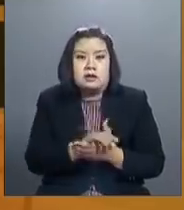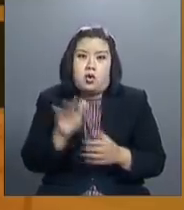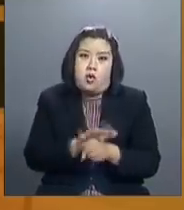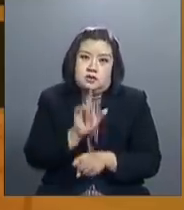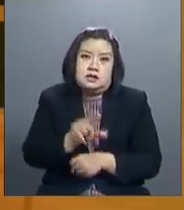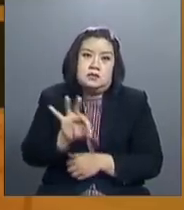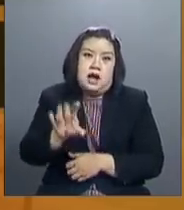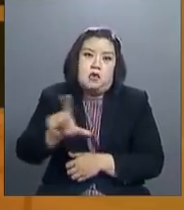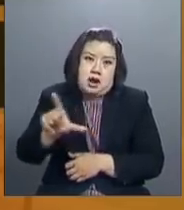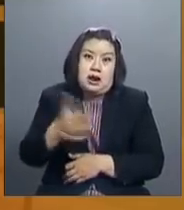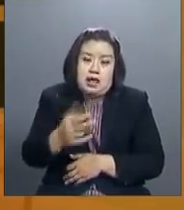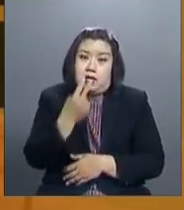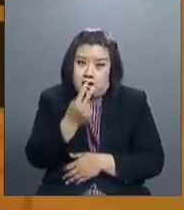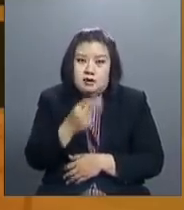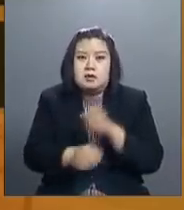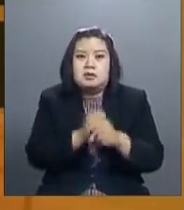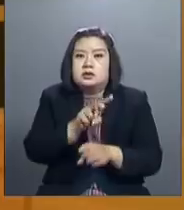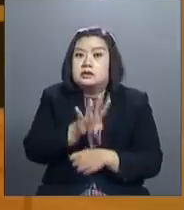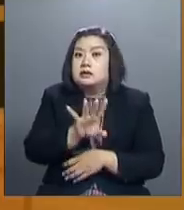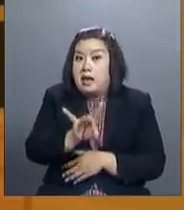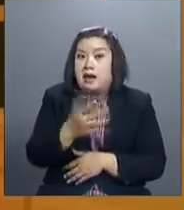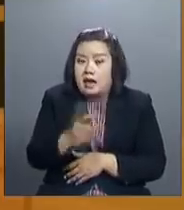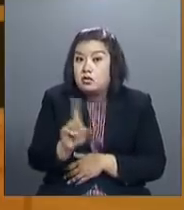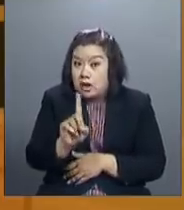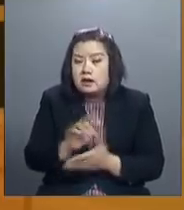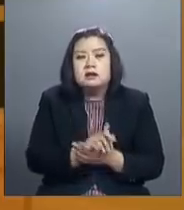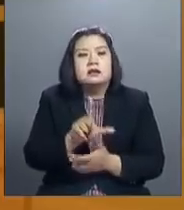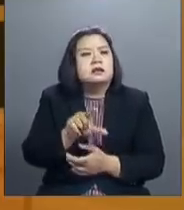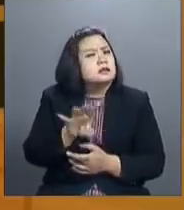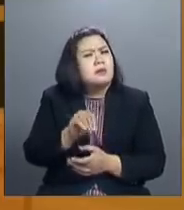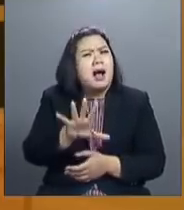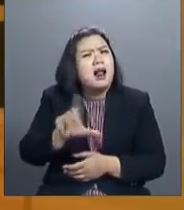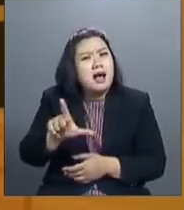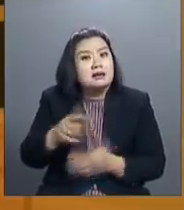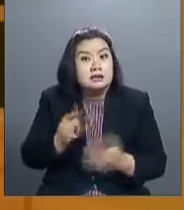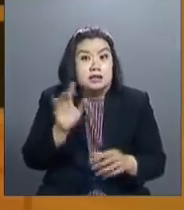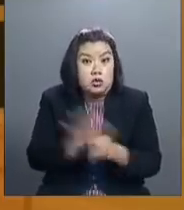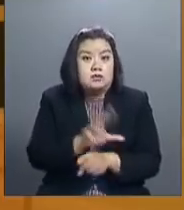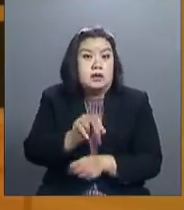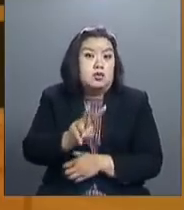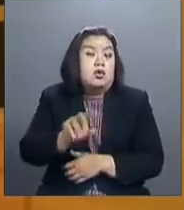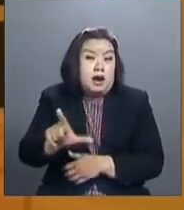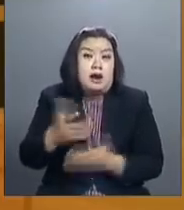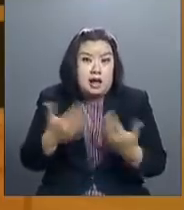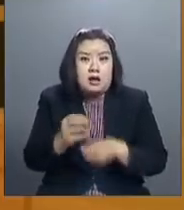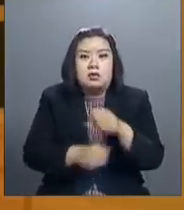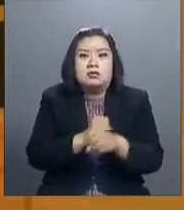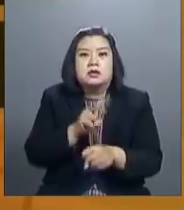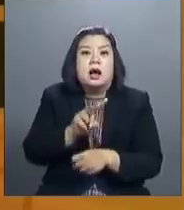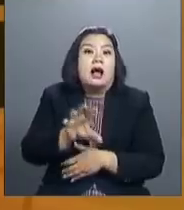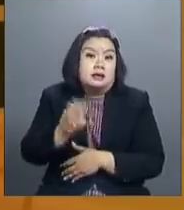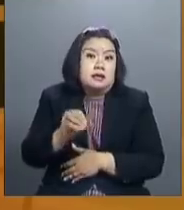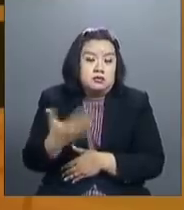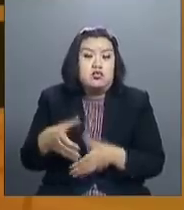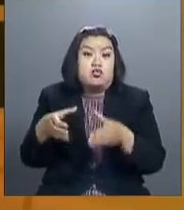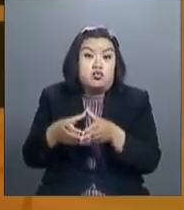ปี2548ได้คะแนนเกือบ15ล้านจากทั้งหมด32ล้านปี2550พรรคพลังประชา